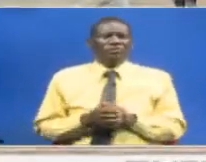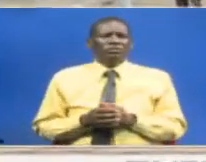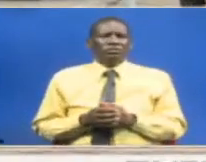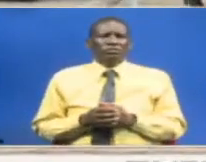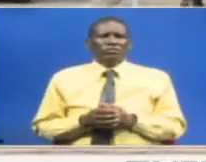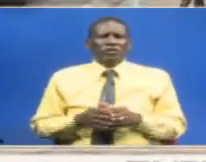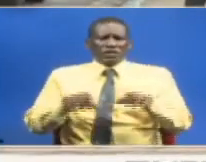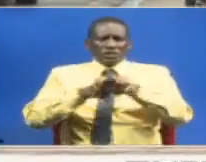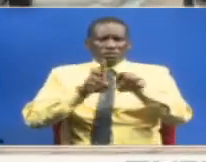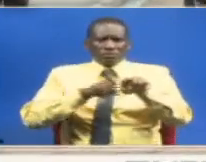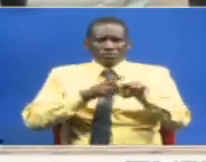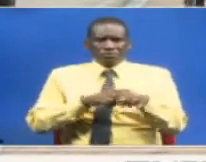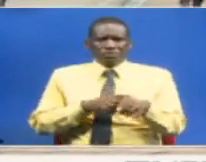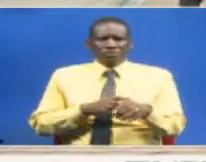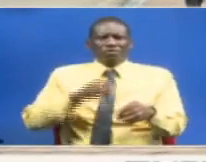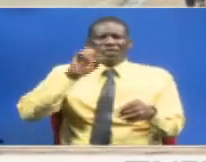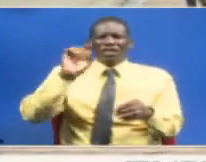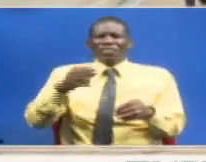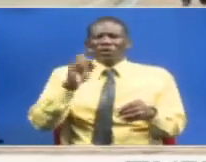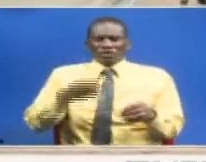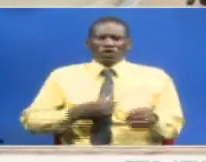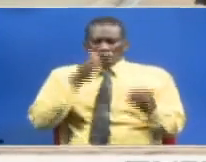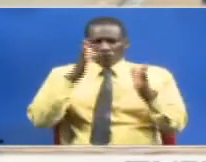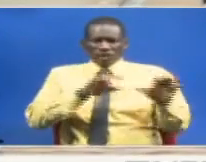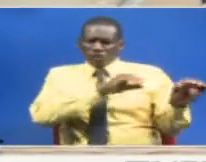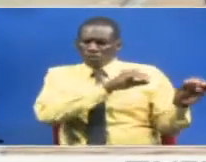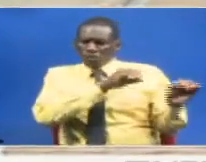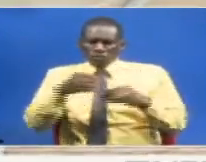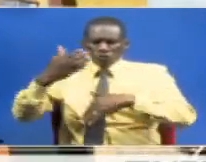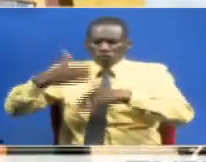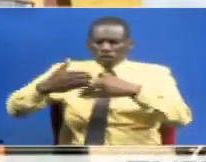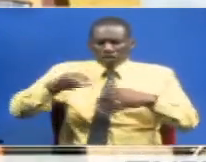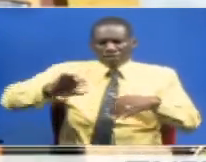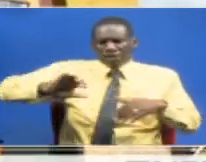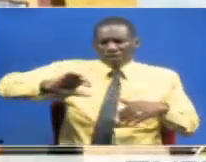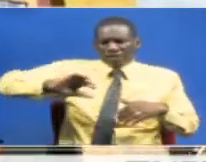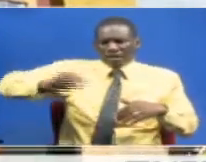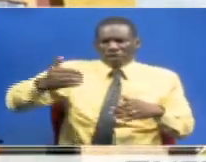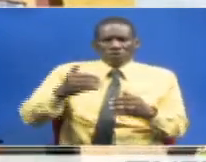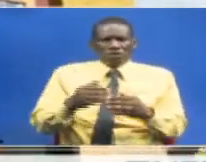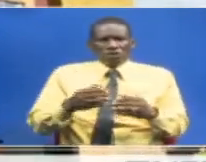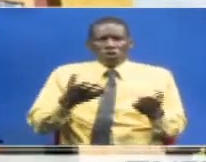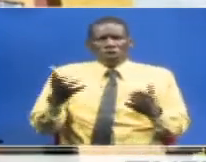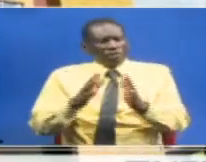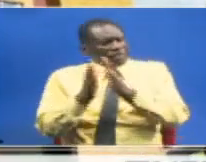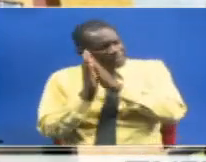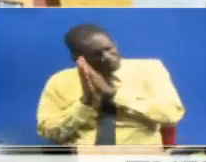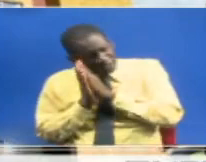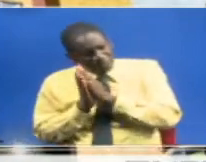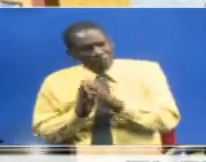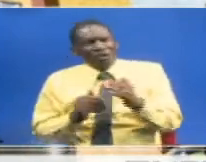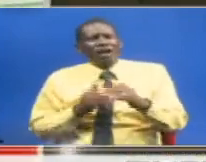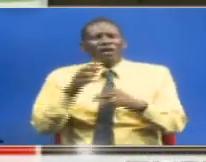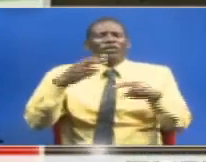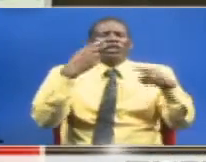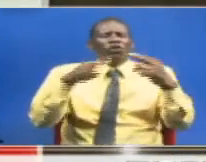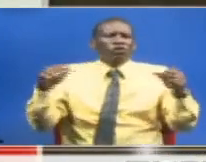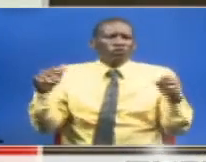Hata hivyo, maelfu ya wageni wamelazimika kuhamia maeneo jirani kutafuta mahala pa kujisitiri baada ya hoteli